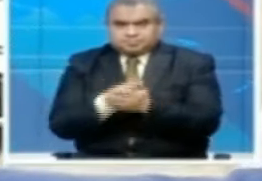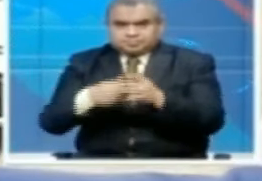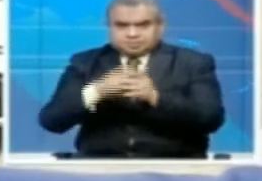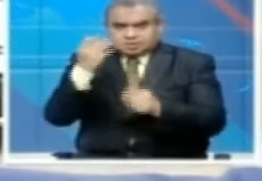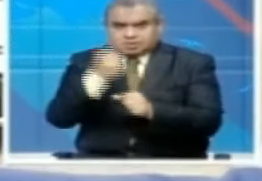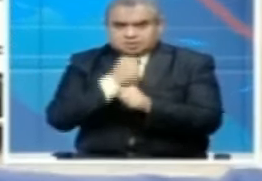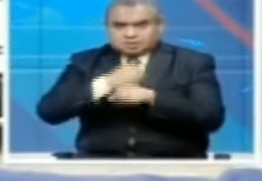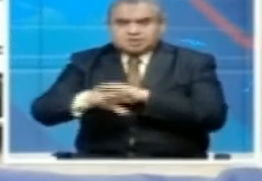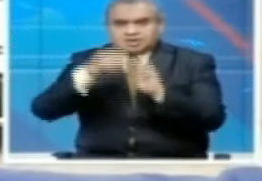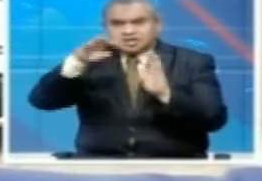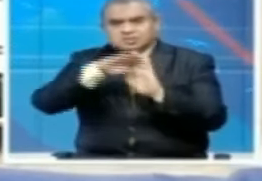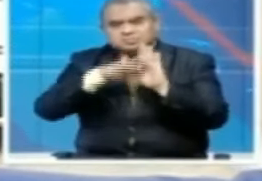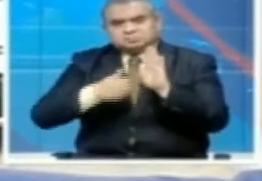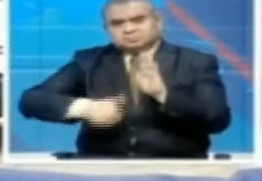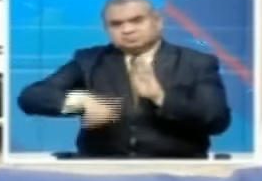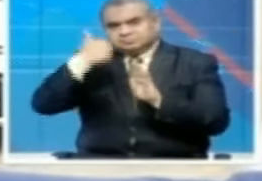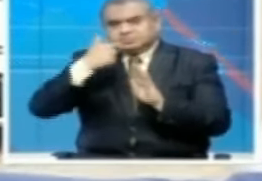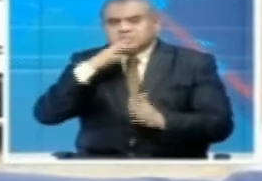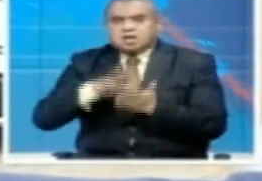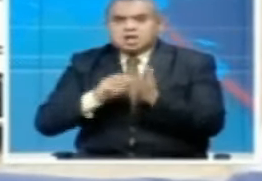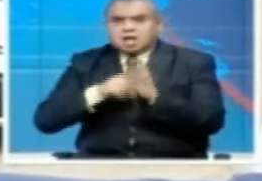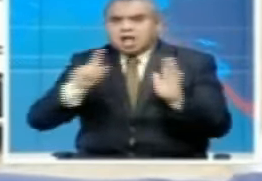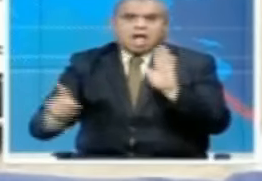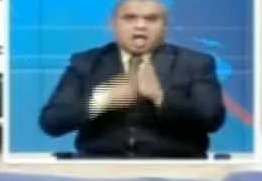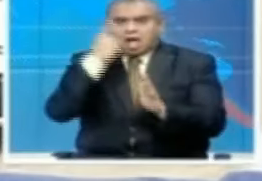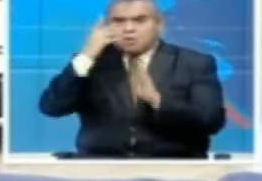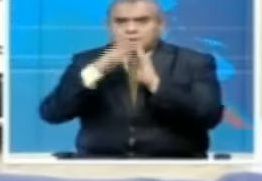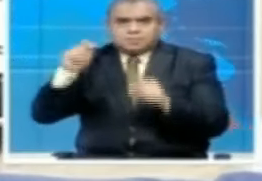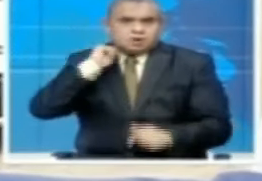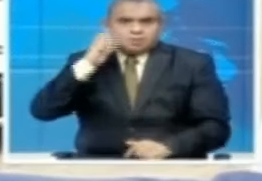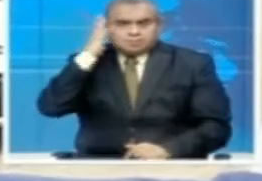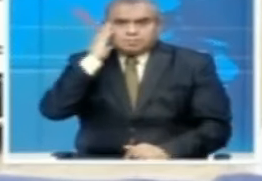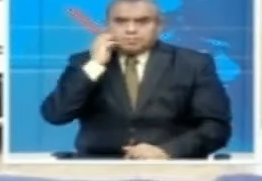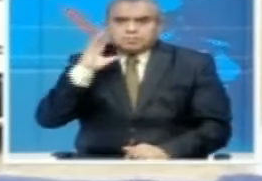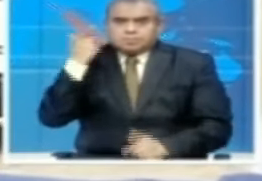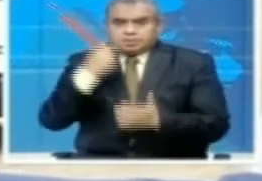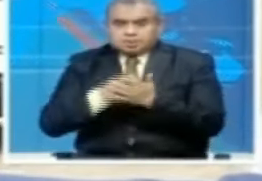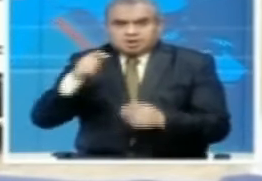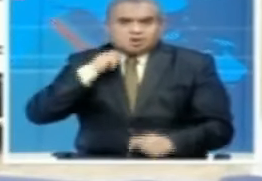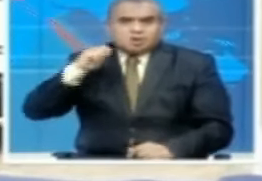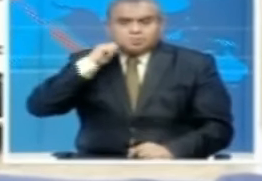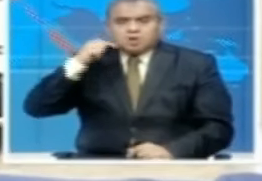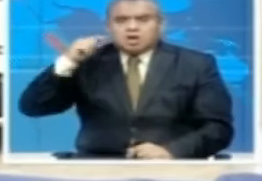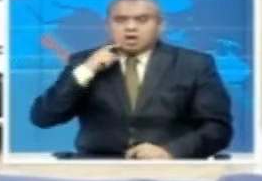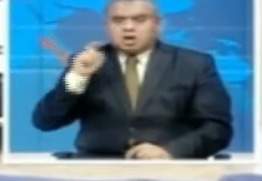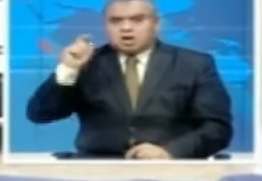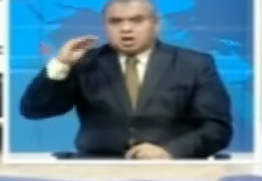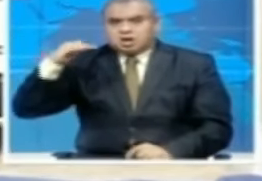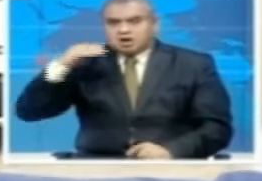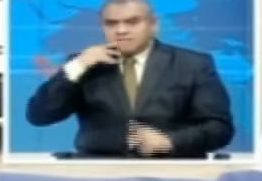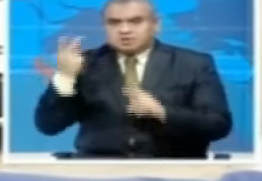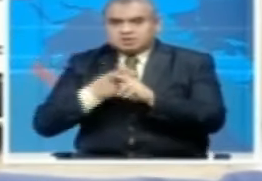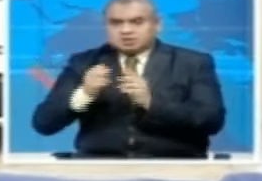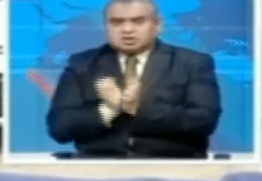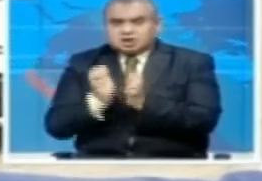معموله على نظام جديد، لاول مره يتعمل في رفح، يعني مباني جديده، مدينه رفح الجديده تعني لنا يا ابناء رفح اشياء كثير.